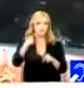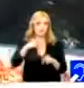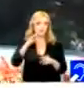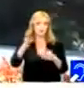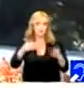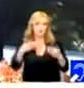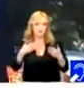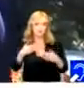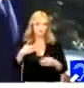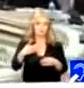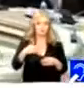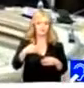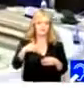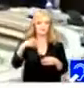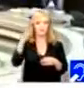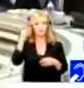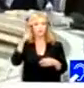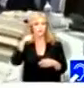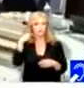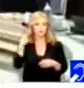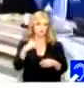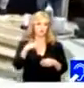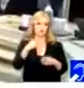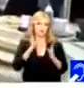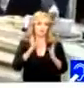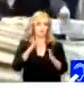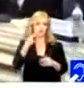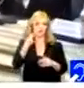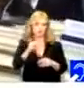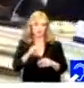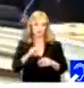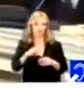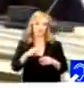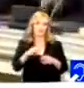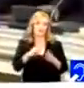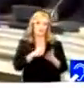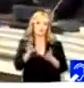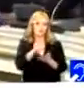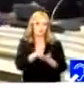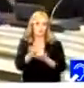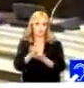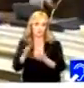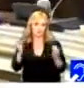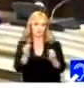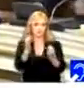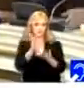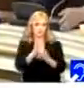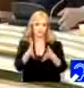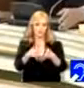relațiilor bilaterale moldoruse și s-au pronunțat pentru îmbunătățirea lor în toate domeniile de interes comun.